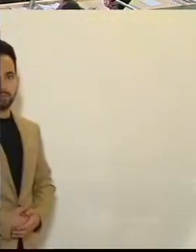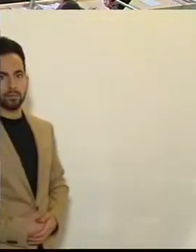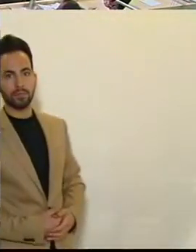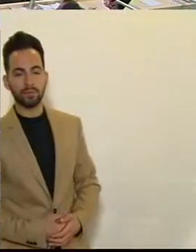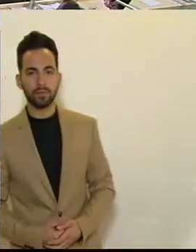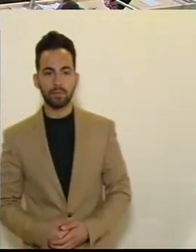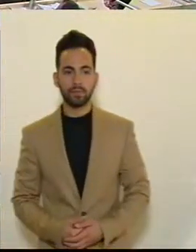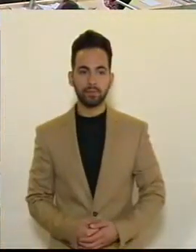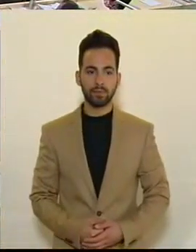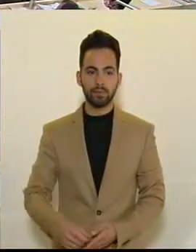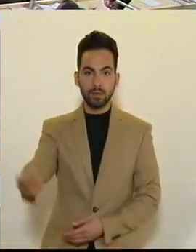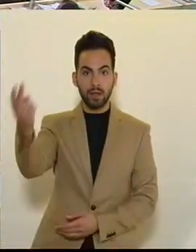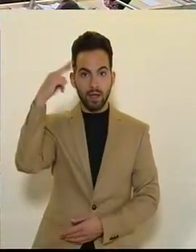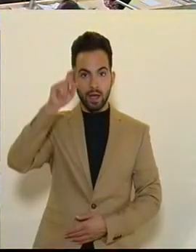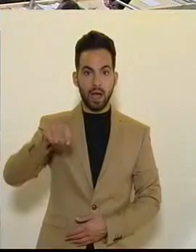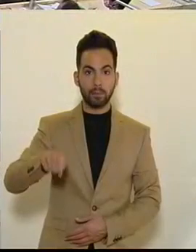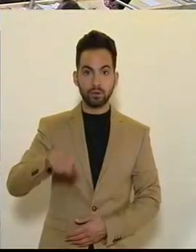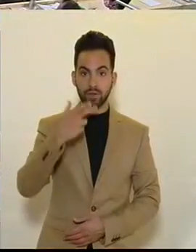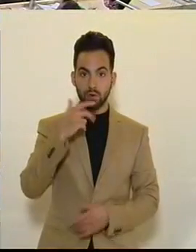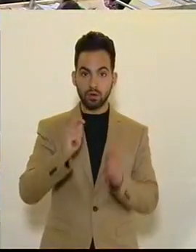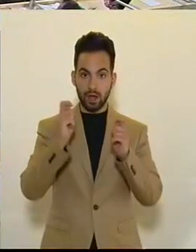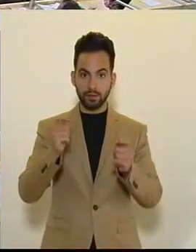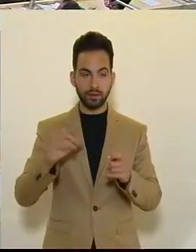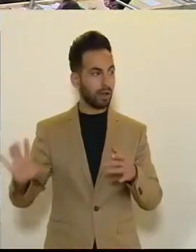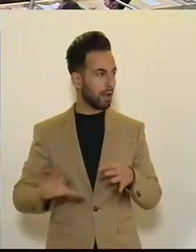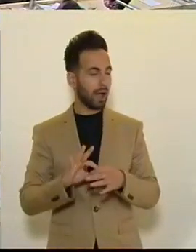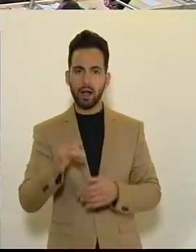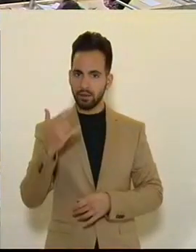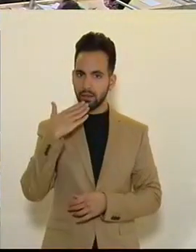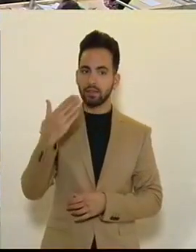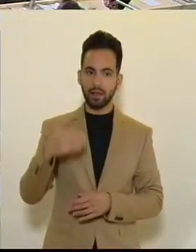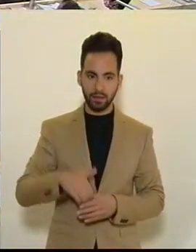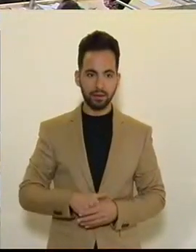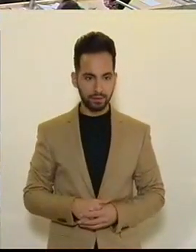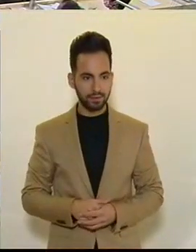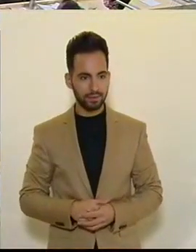Wollten Sie noch einen Antrag einbringen? Danke.